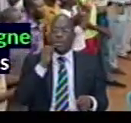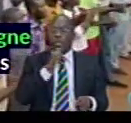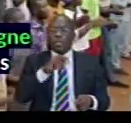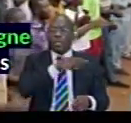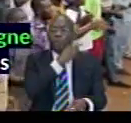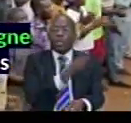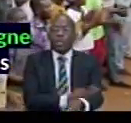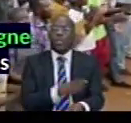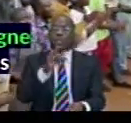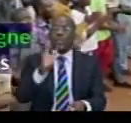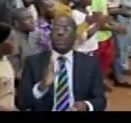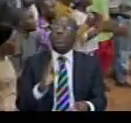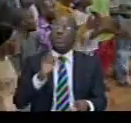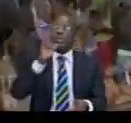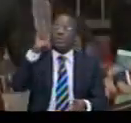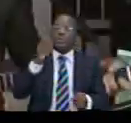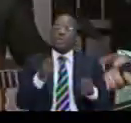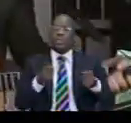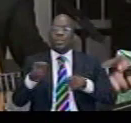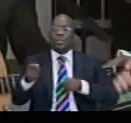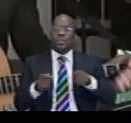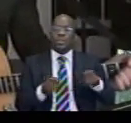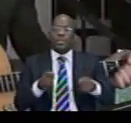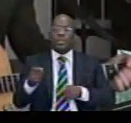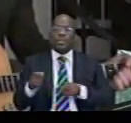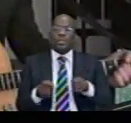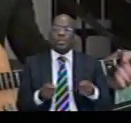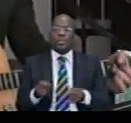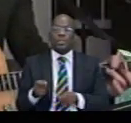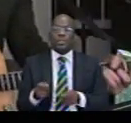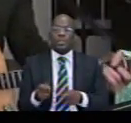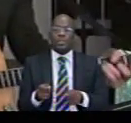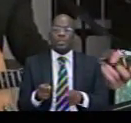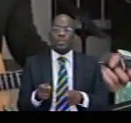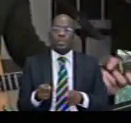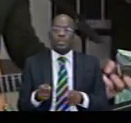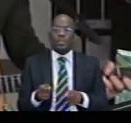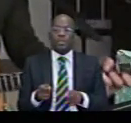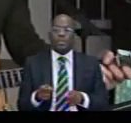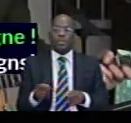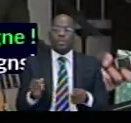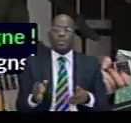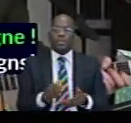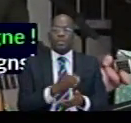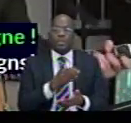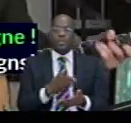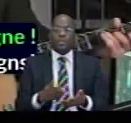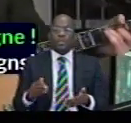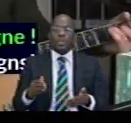il règne. Revêtu de gloire et de majesté,